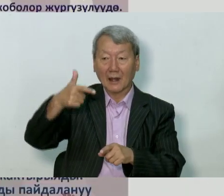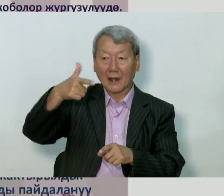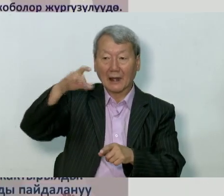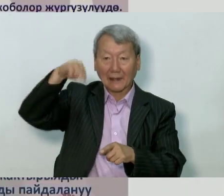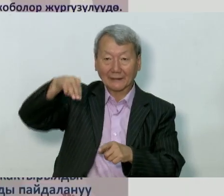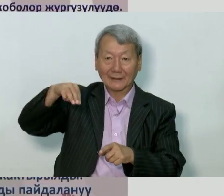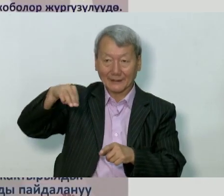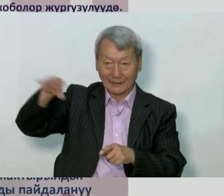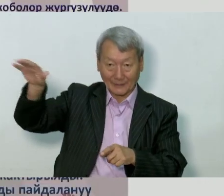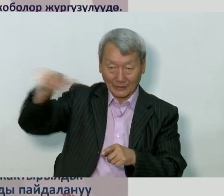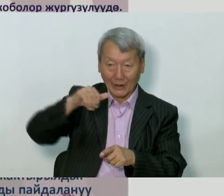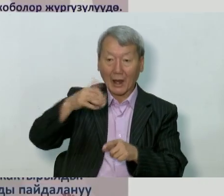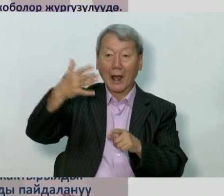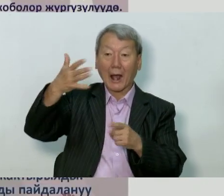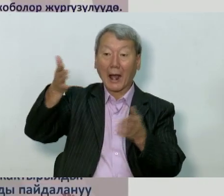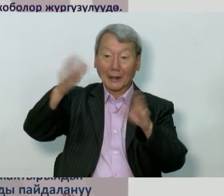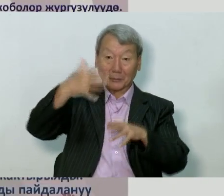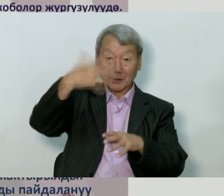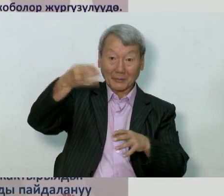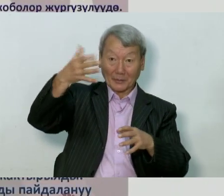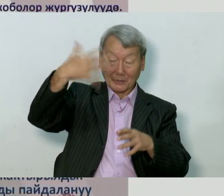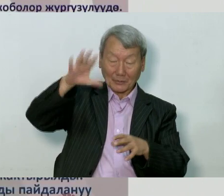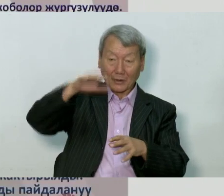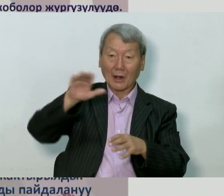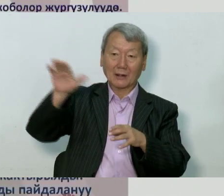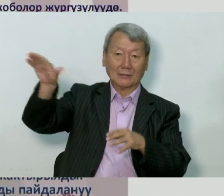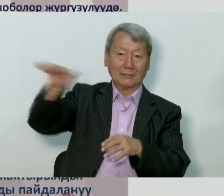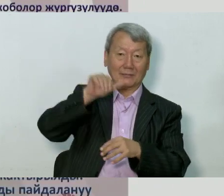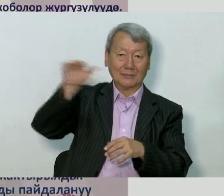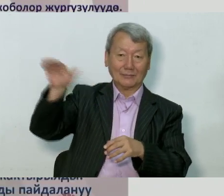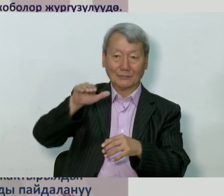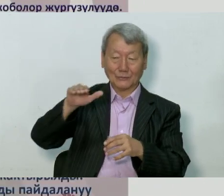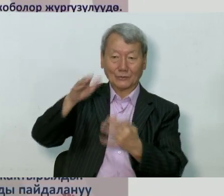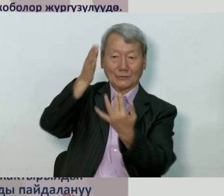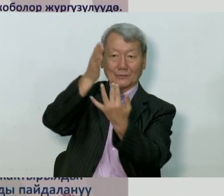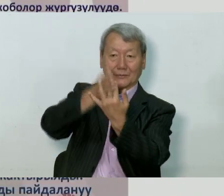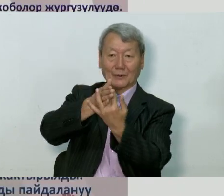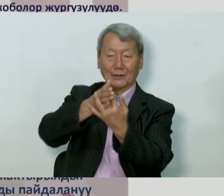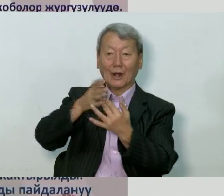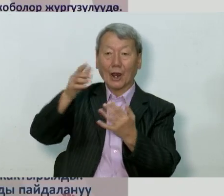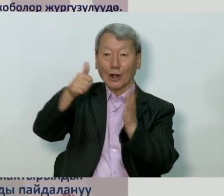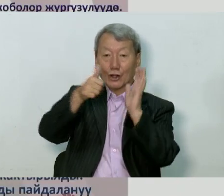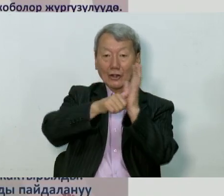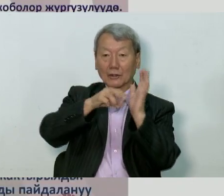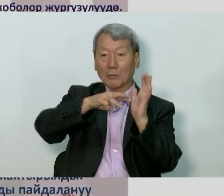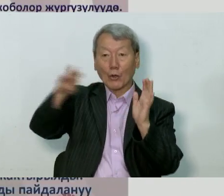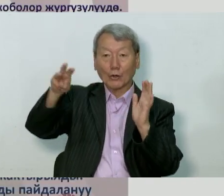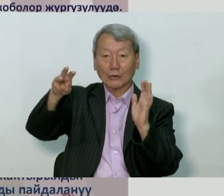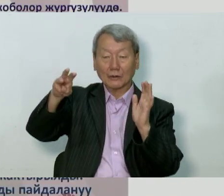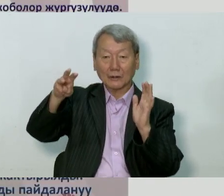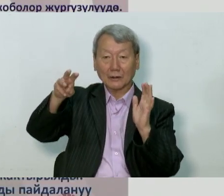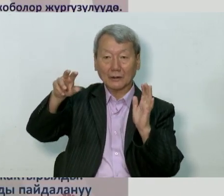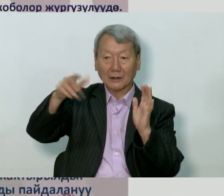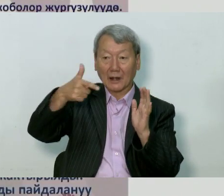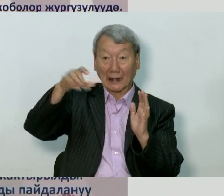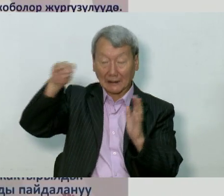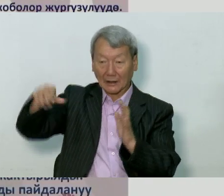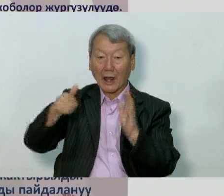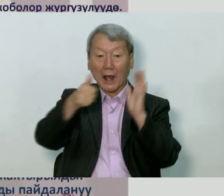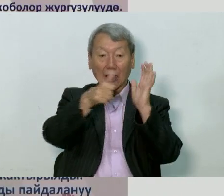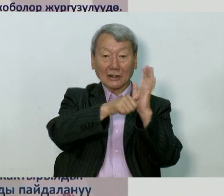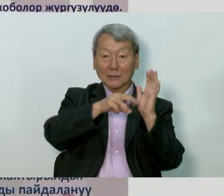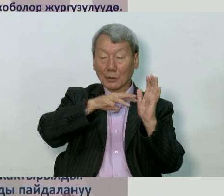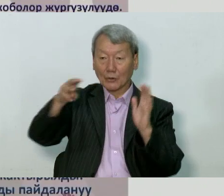грант, 50% кредит катары саналат. Бул 6 миллион грант, 6